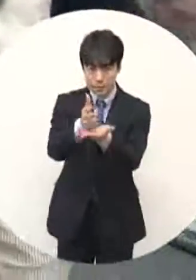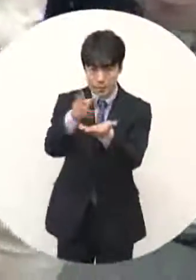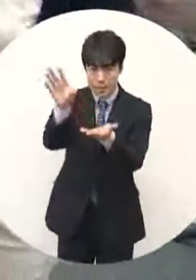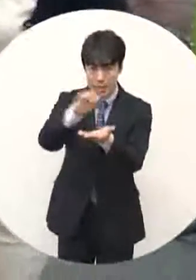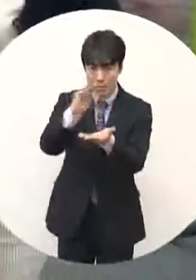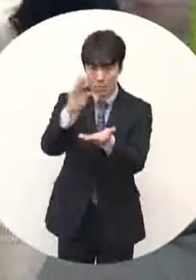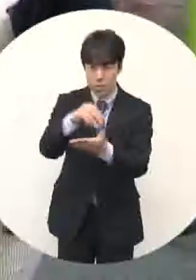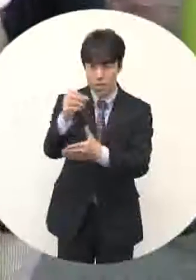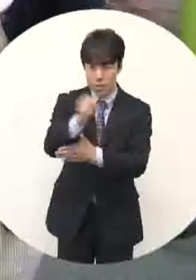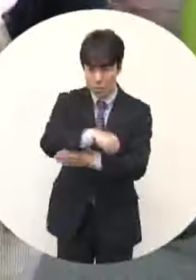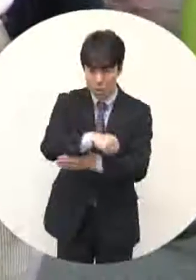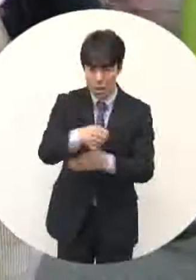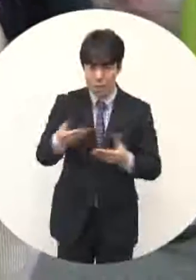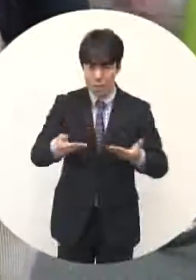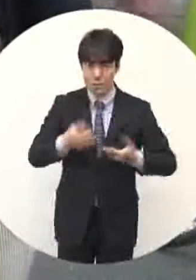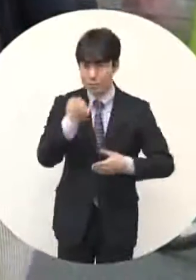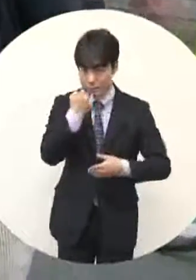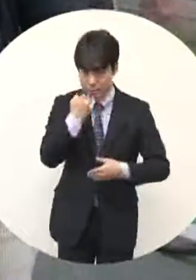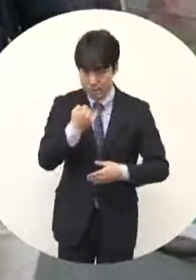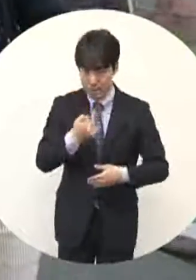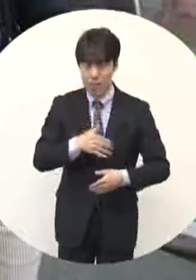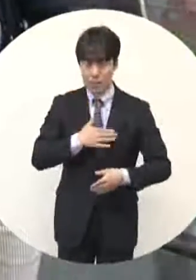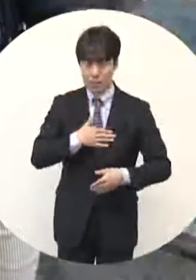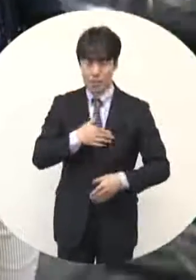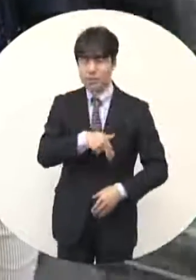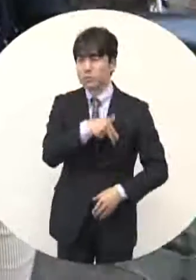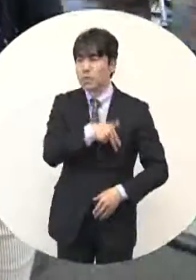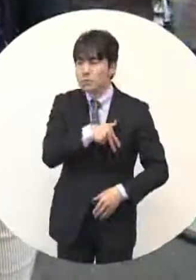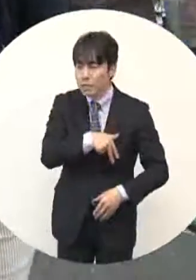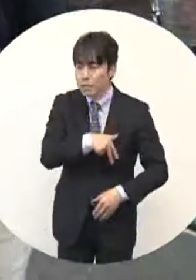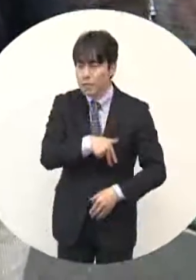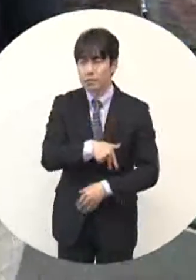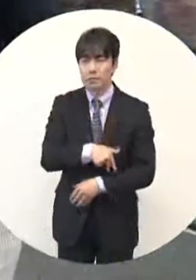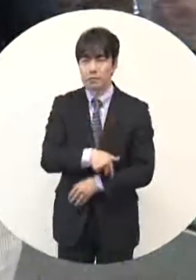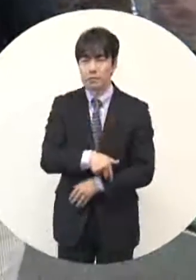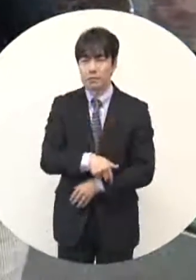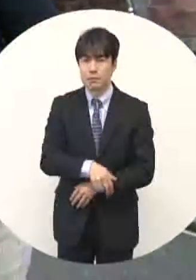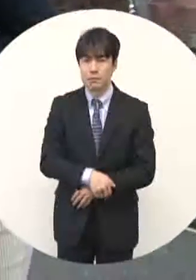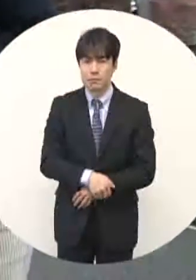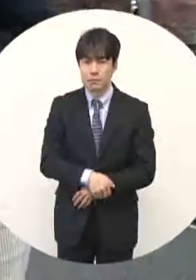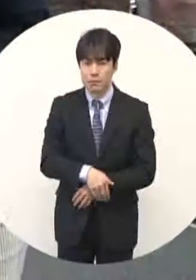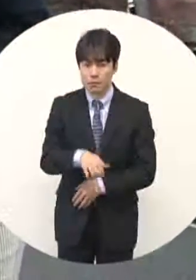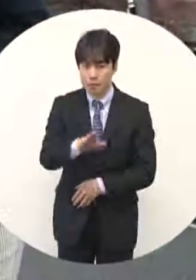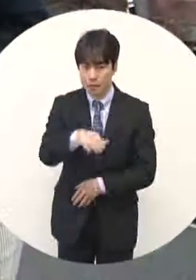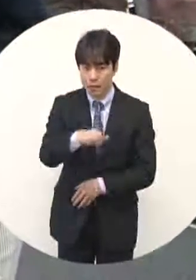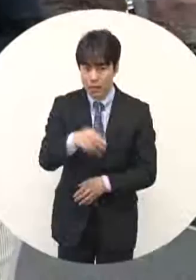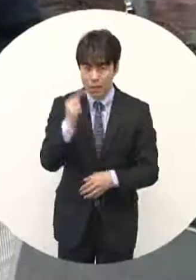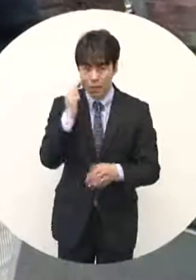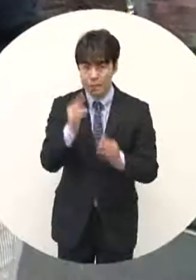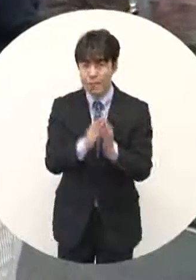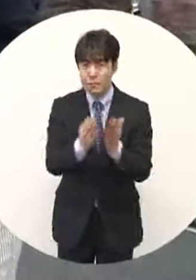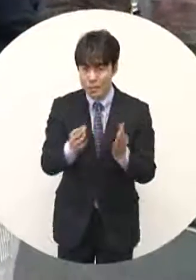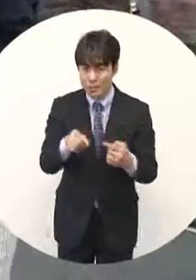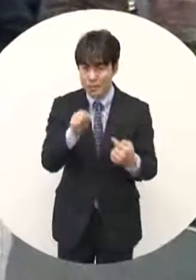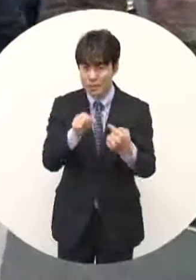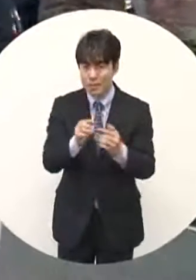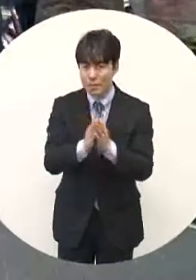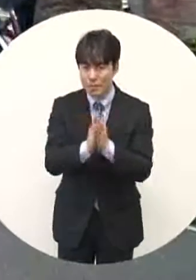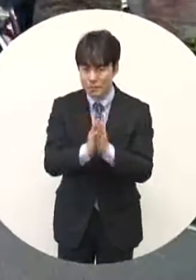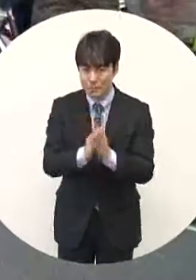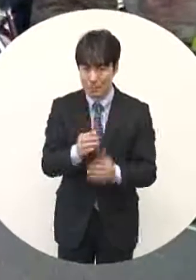もらってもいいでしょうか。 あ、撮影許可、 はい、 じゃあスタッフさんお願いします。 松本さんお願いします。 私、 は